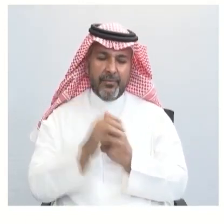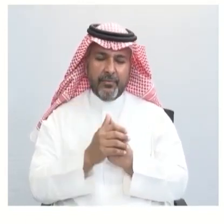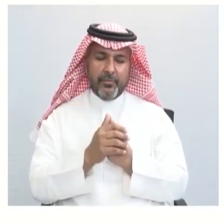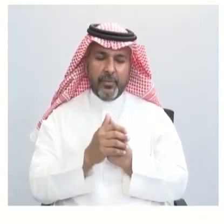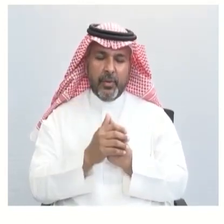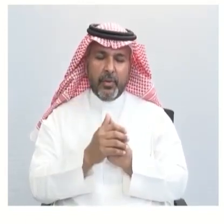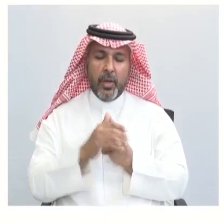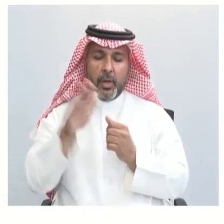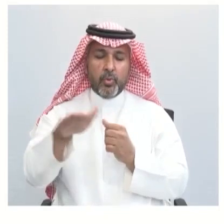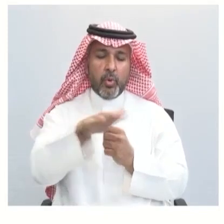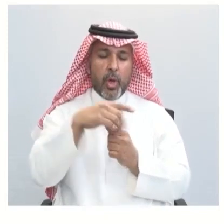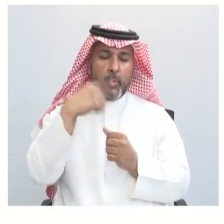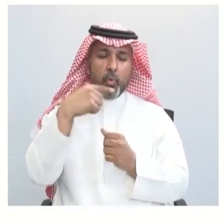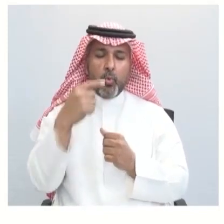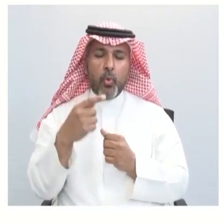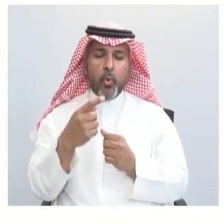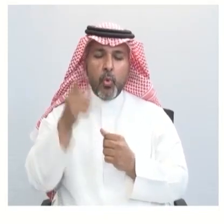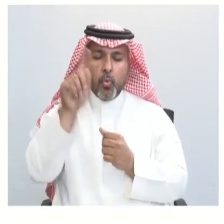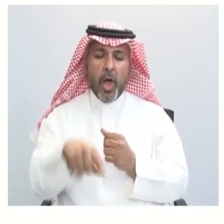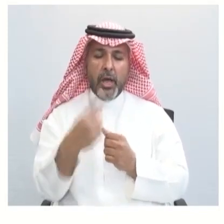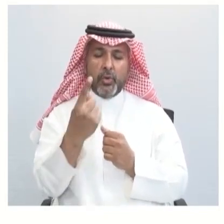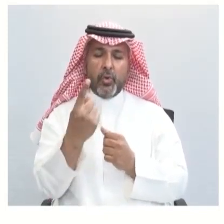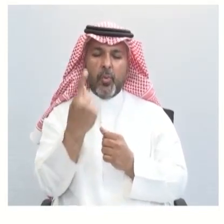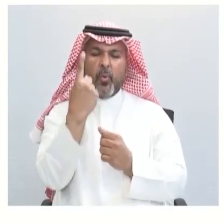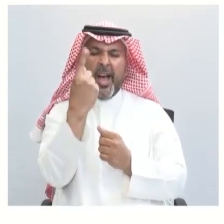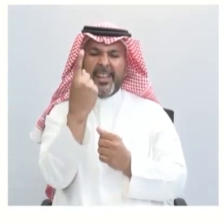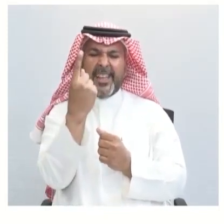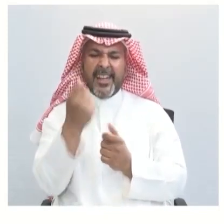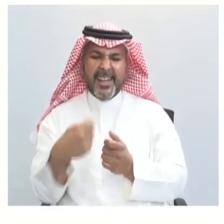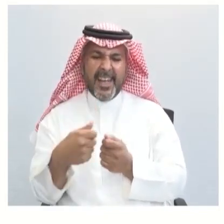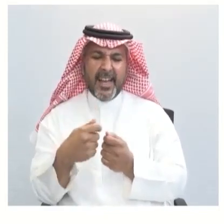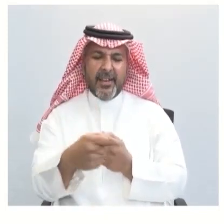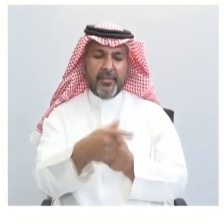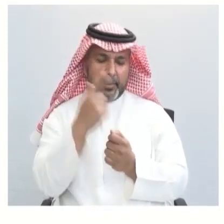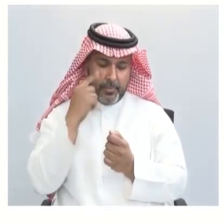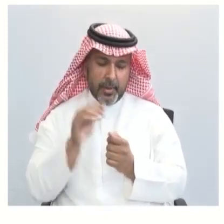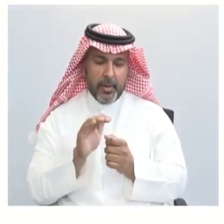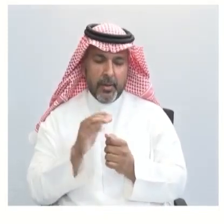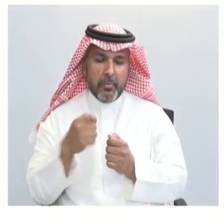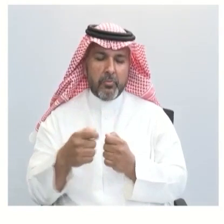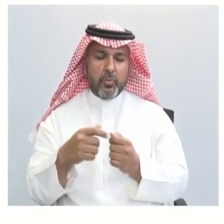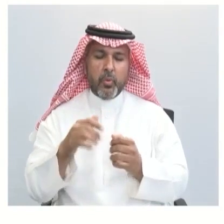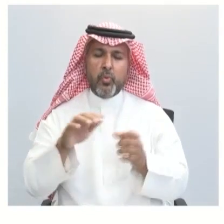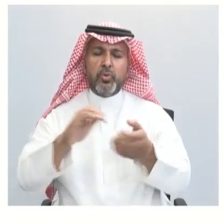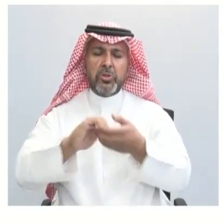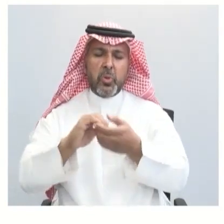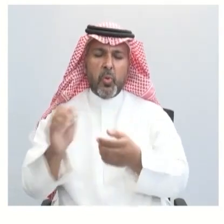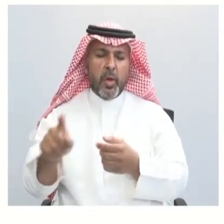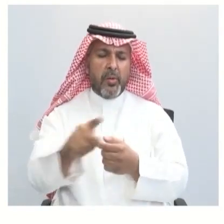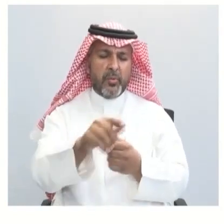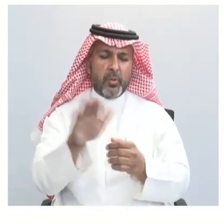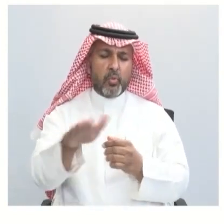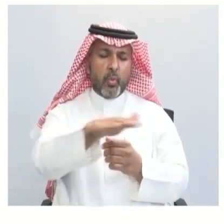ان طالبا فان عدد الايام سي اللازمه لجمع المبلغ يعطى